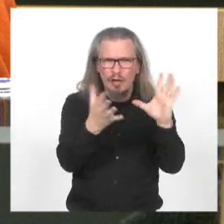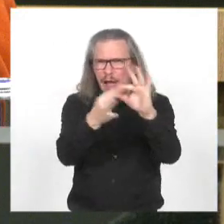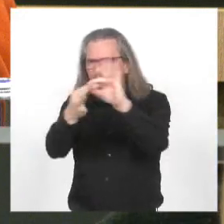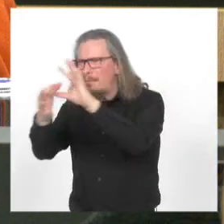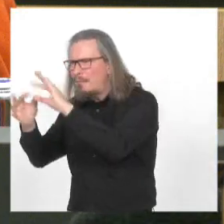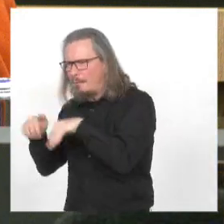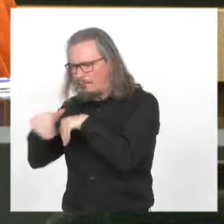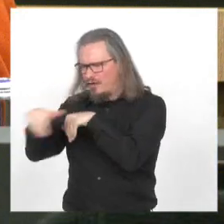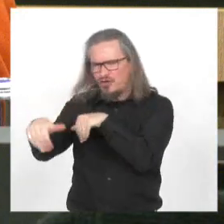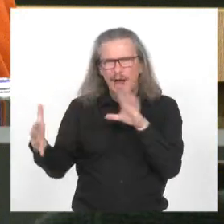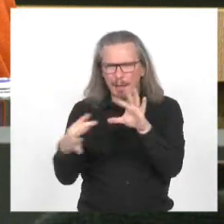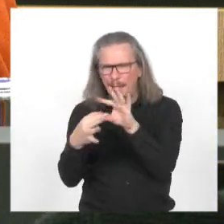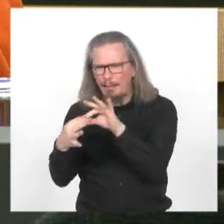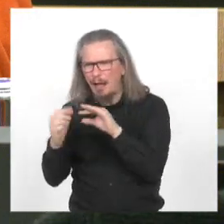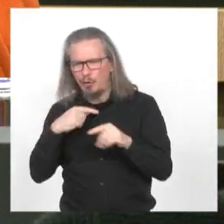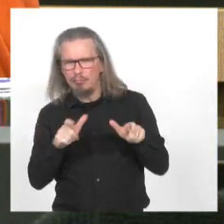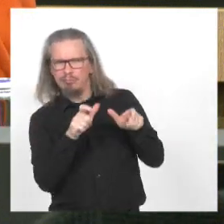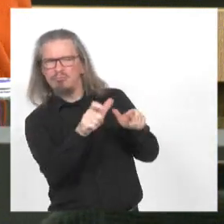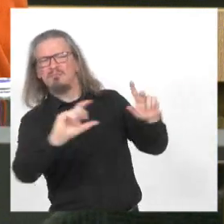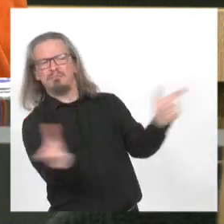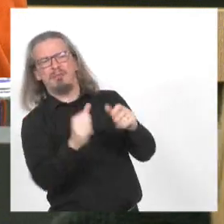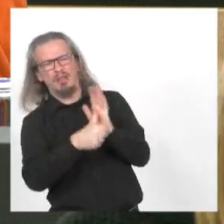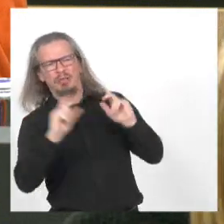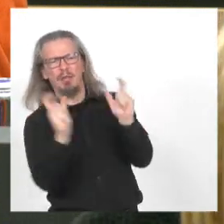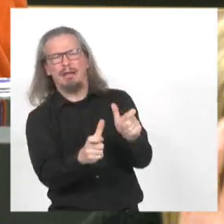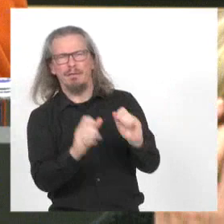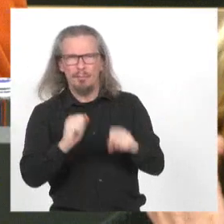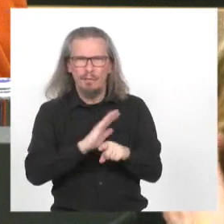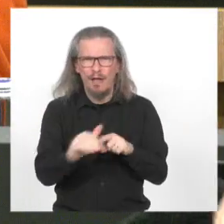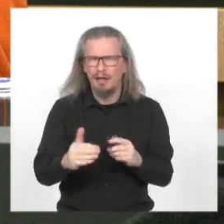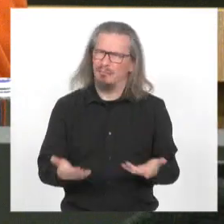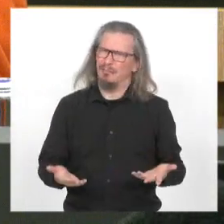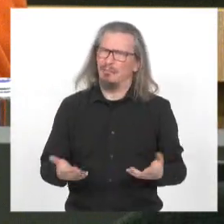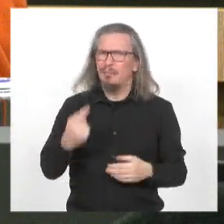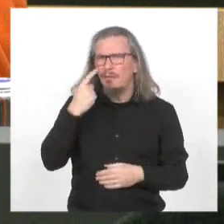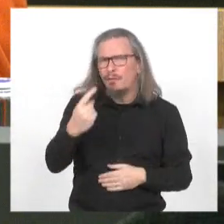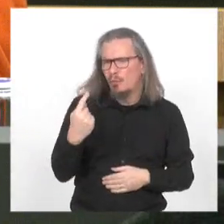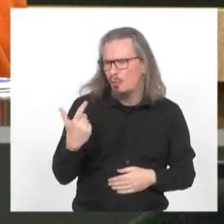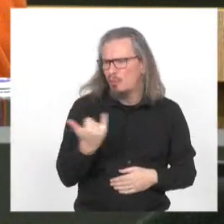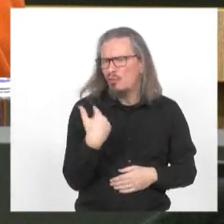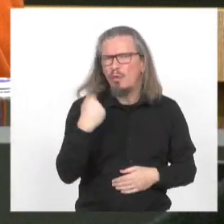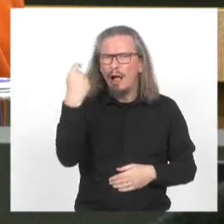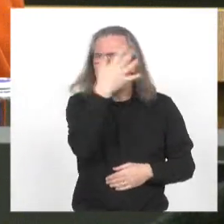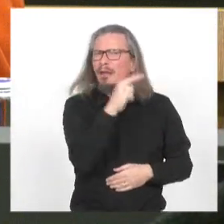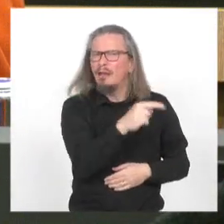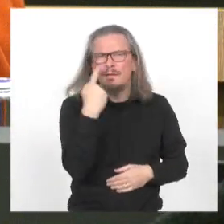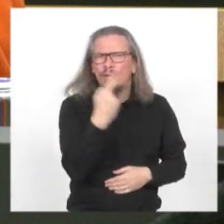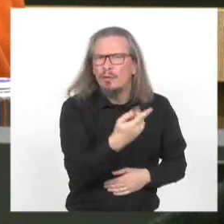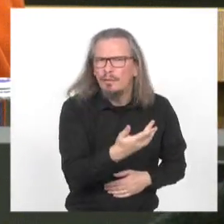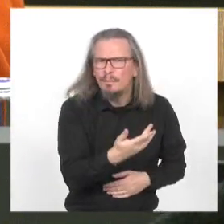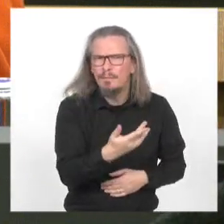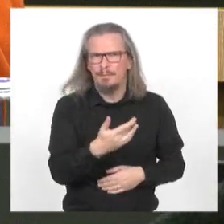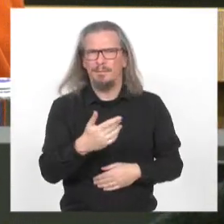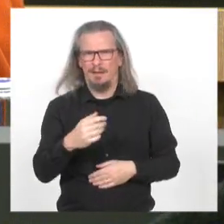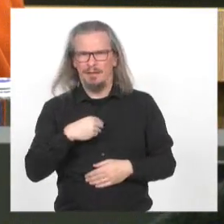pour permettre l'identification de nos concitoyens et concitoyennes. Or, on l'a vu il y a quelques jours aux États-Unis, on a vu des